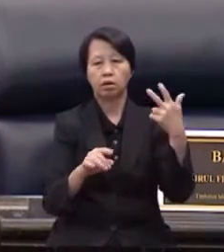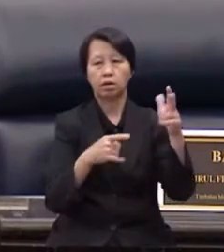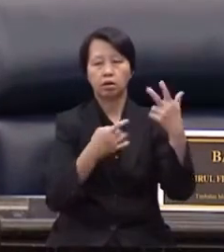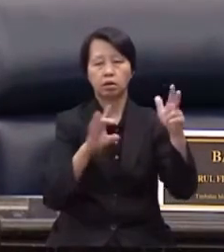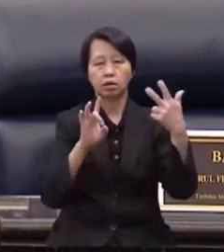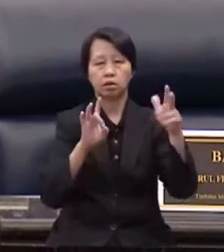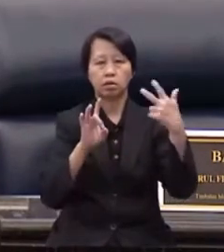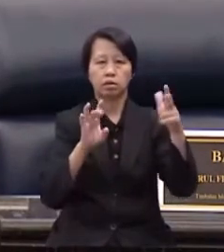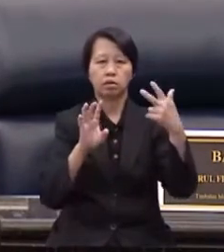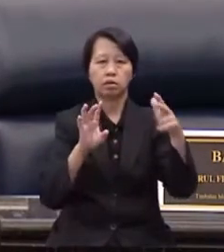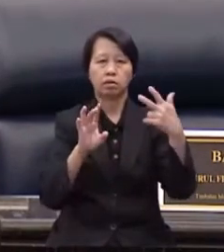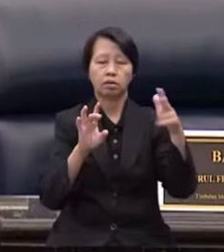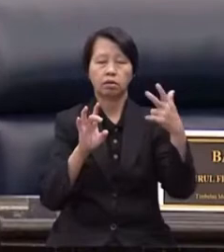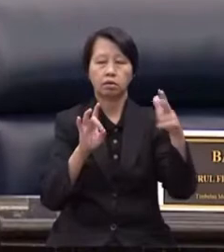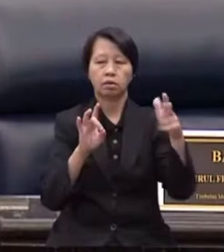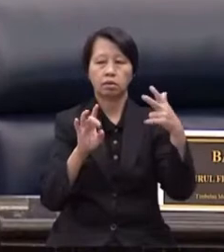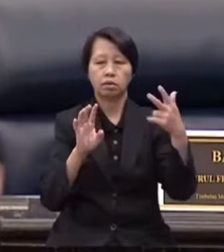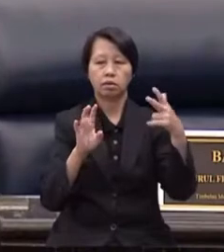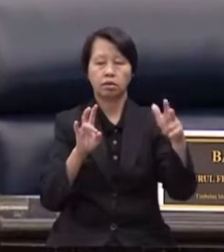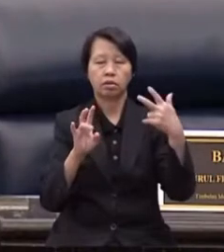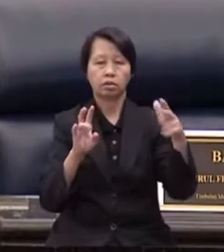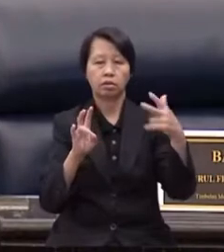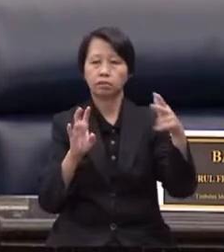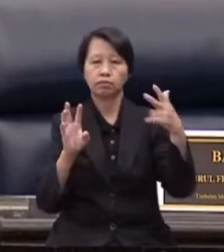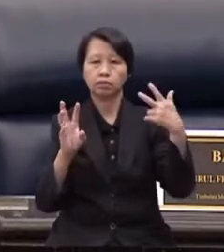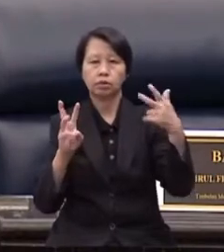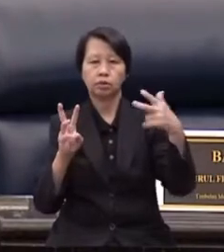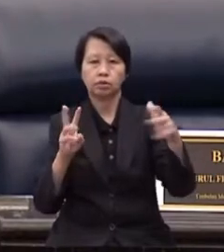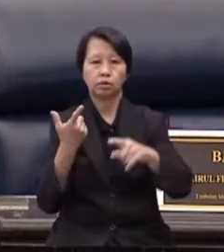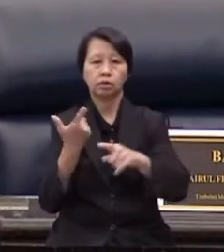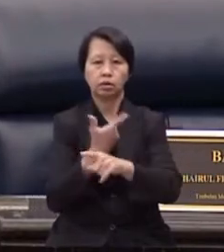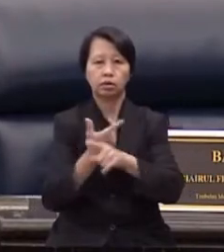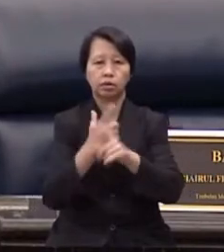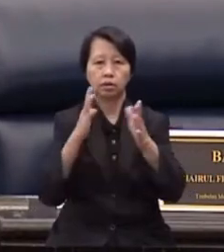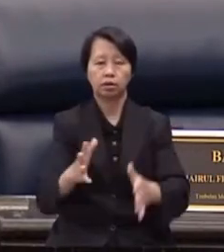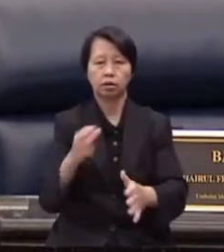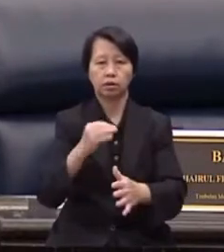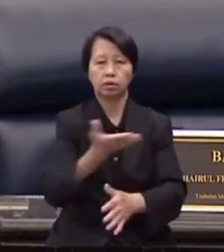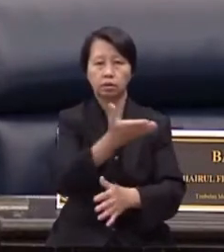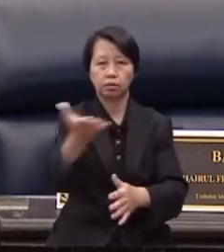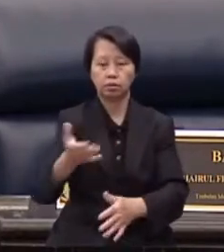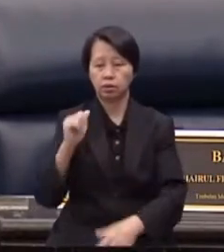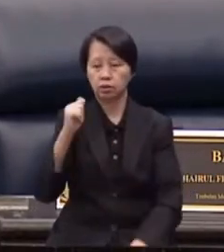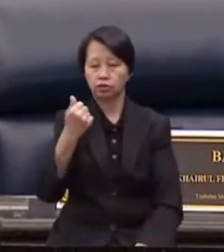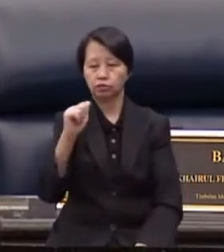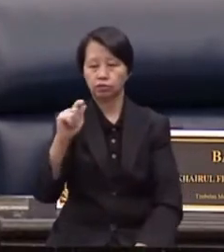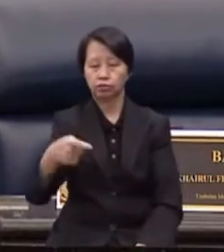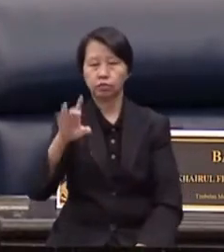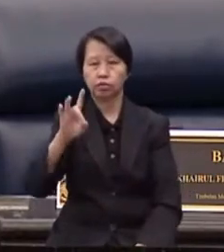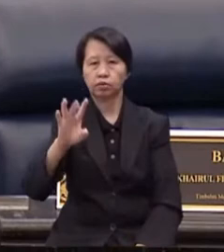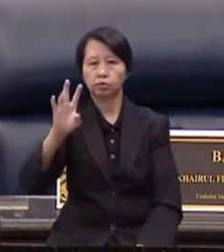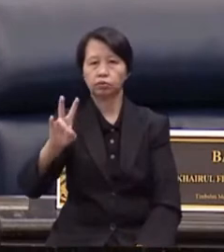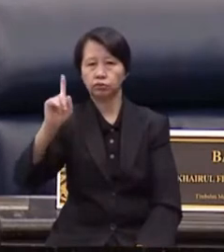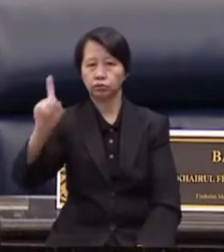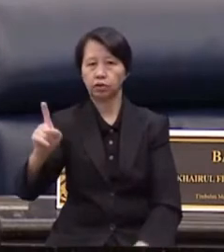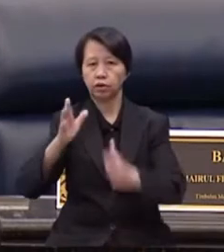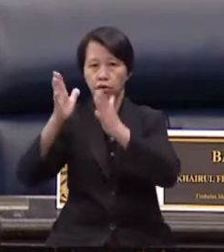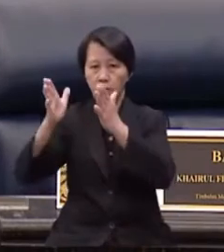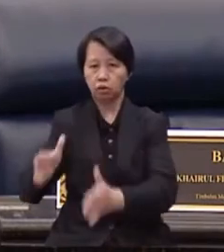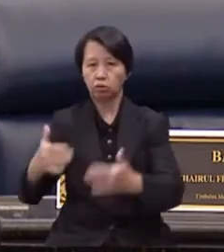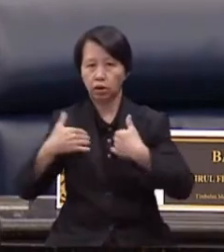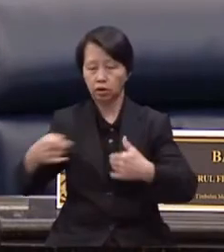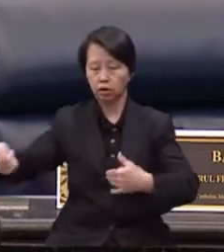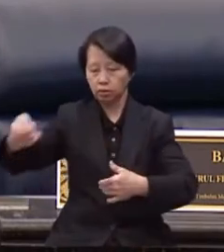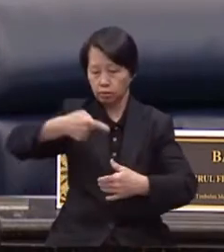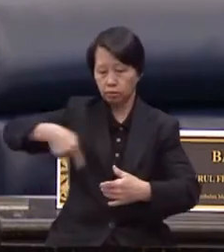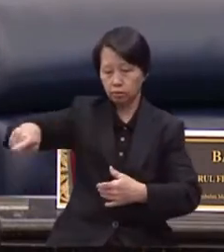1386 peserta telah dilatih dan antara mereka 10.871 orang